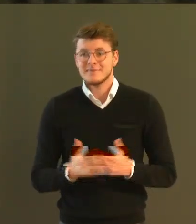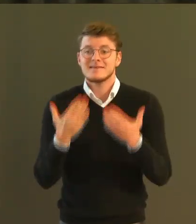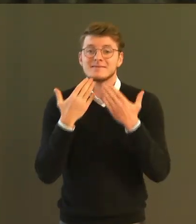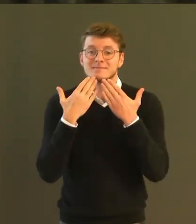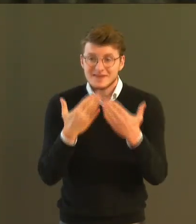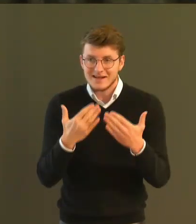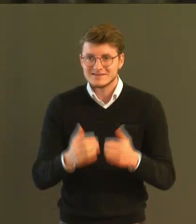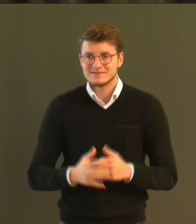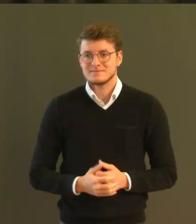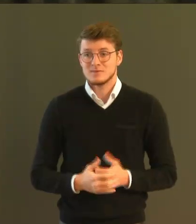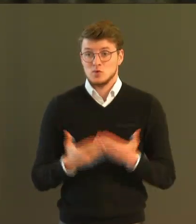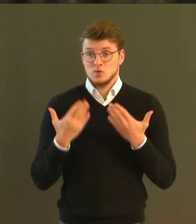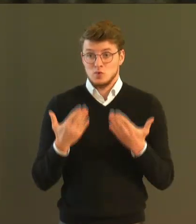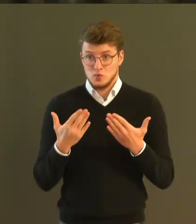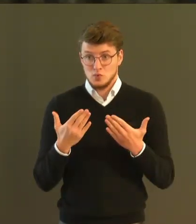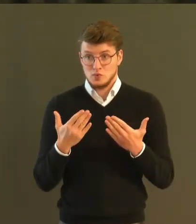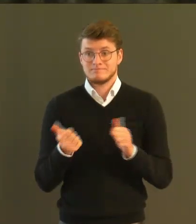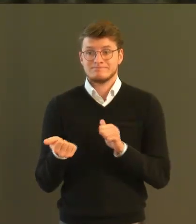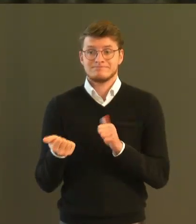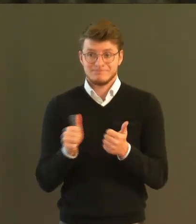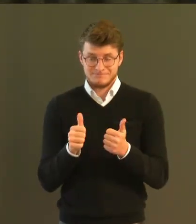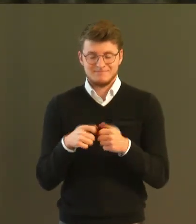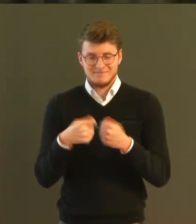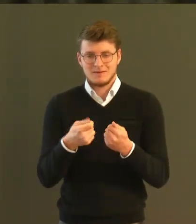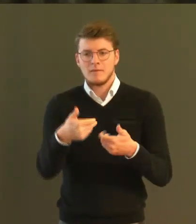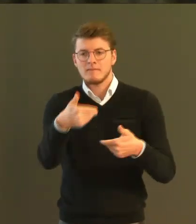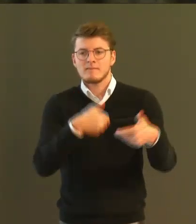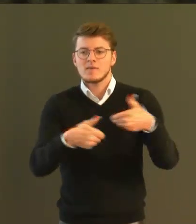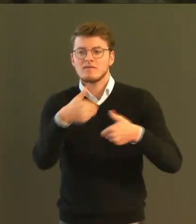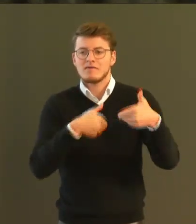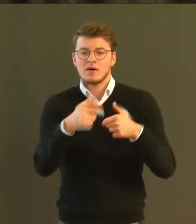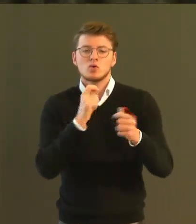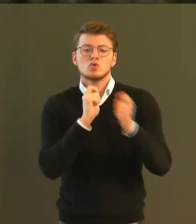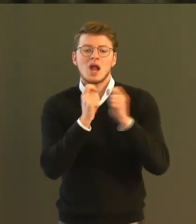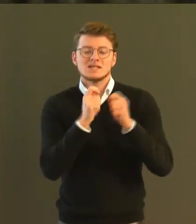nous aurions tort de conclure